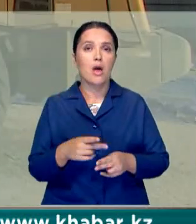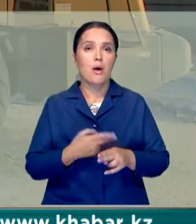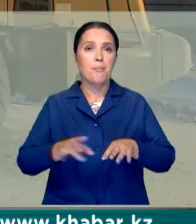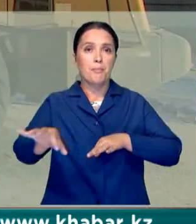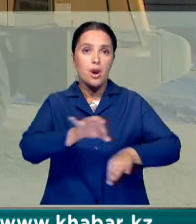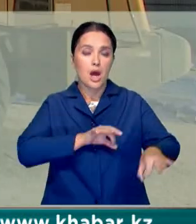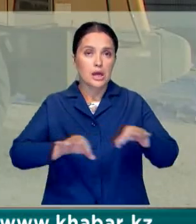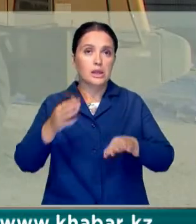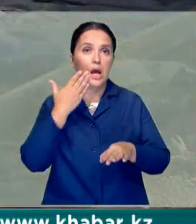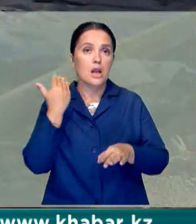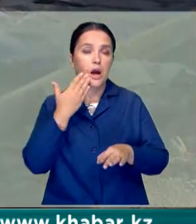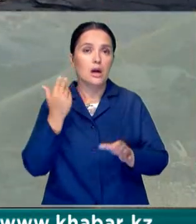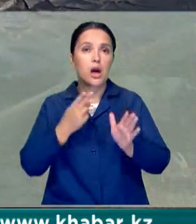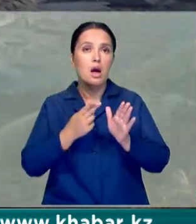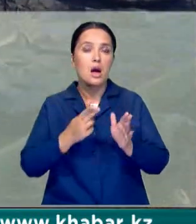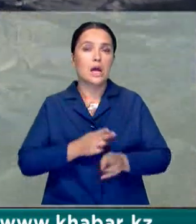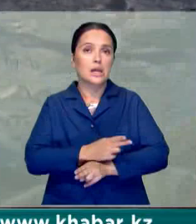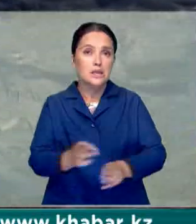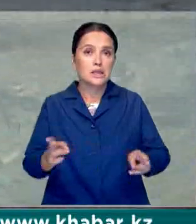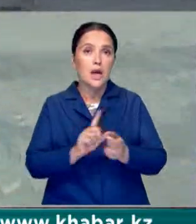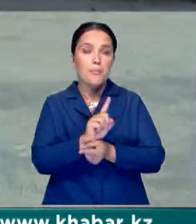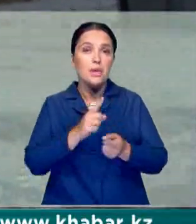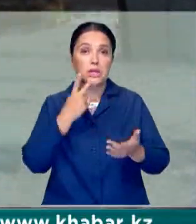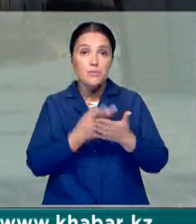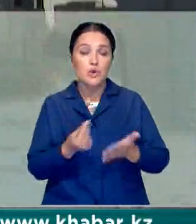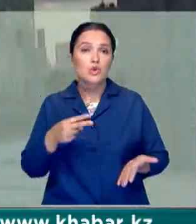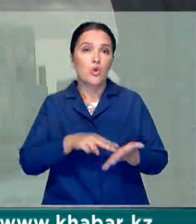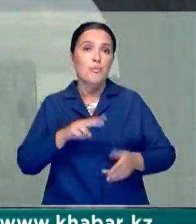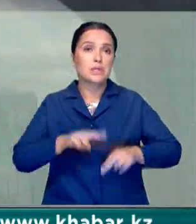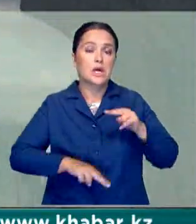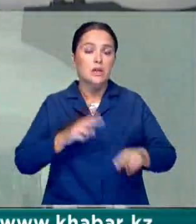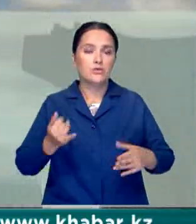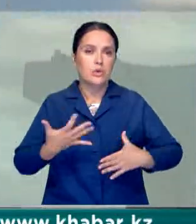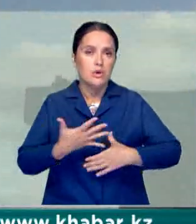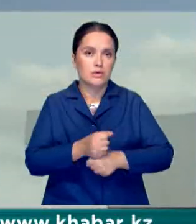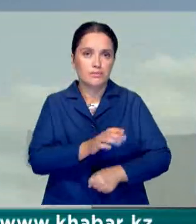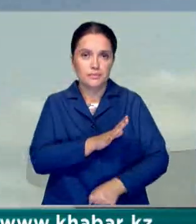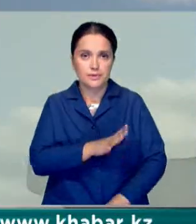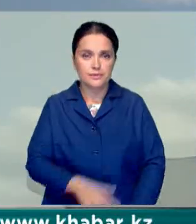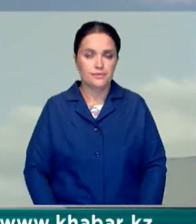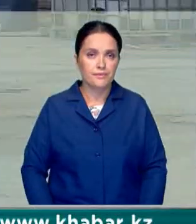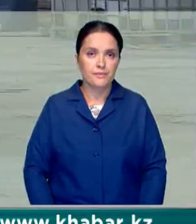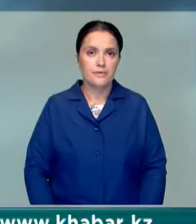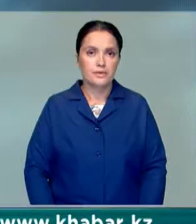проект легкорельсового транспорта был пересмотрен, а стоимость строительства значительно сокращена.